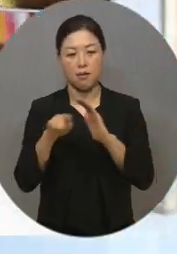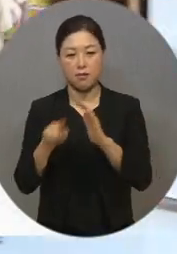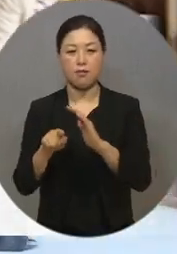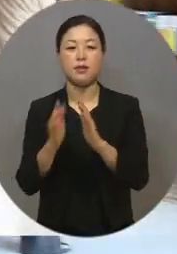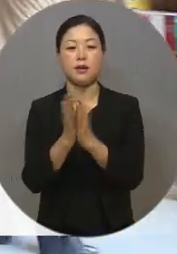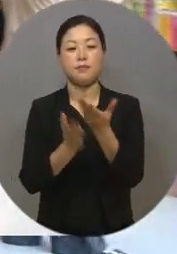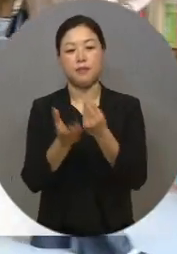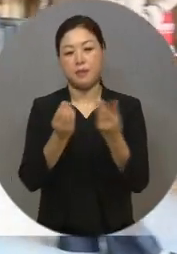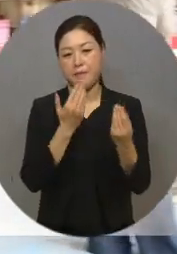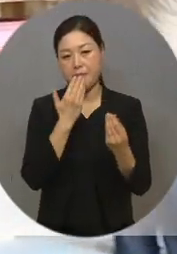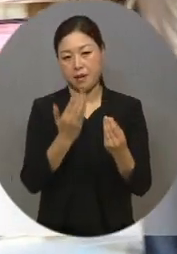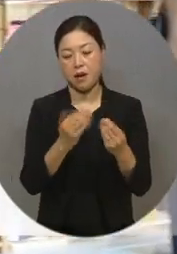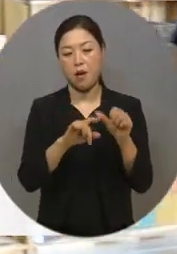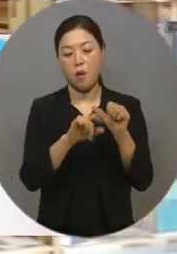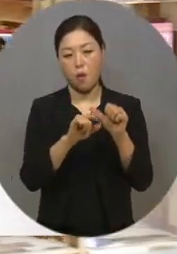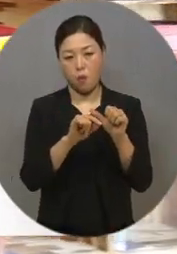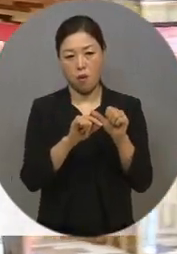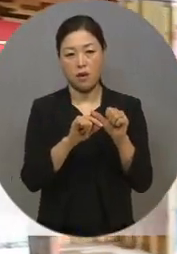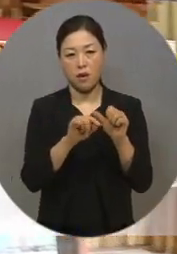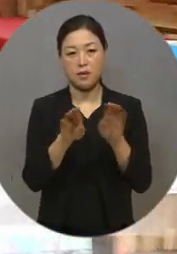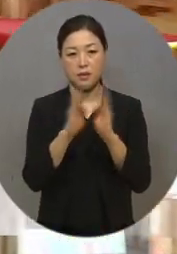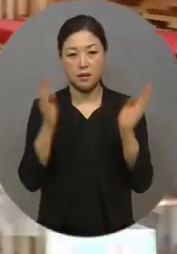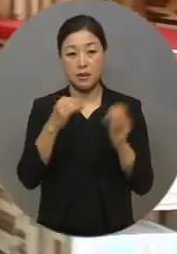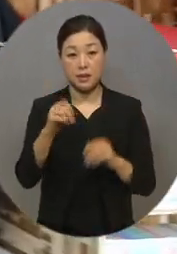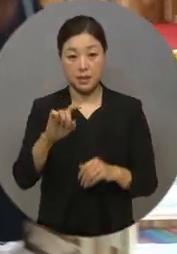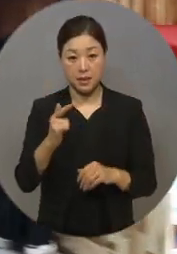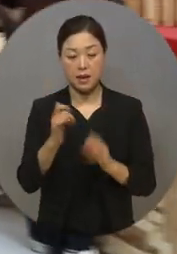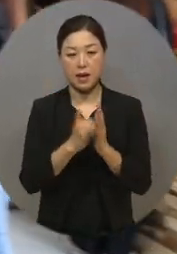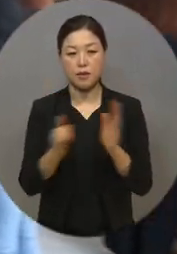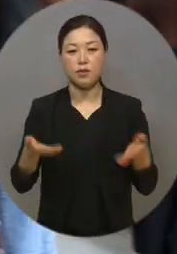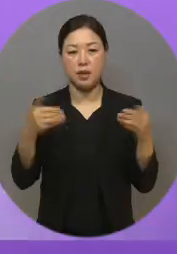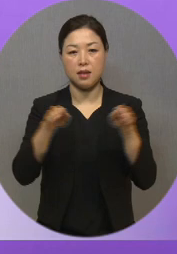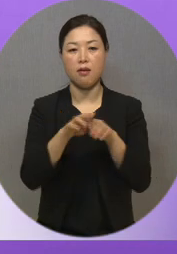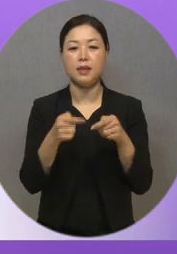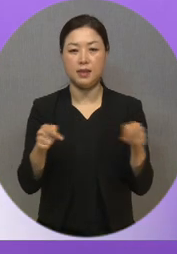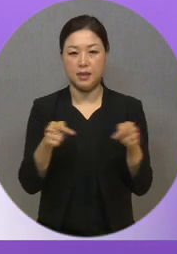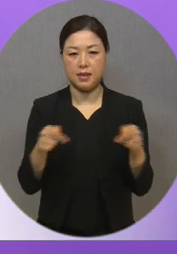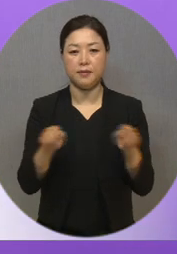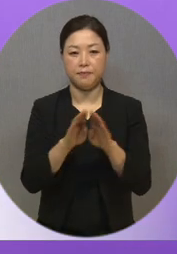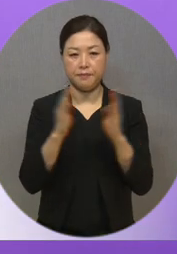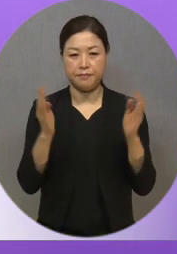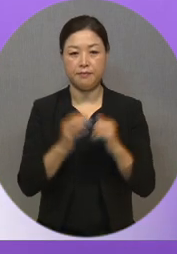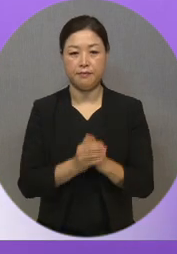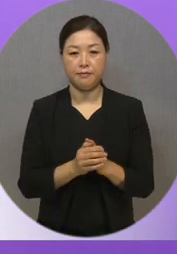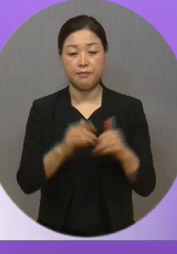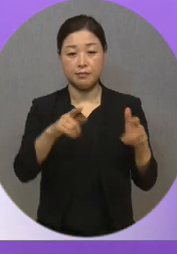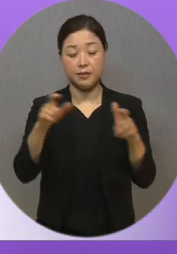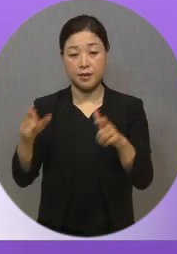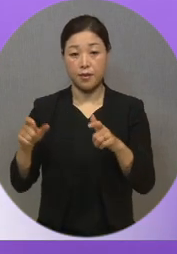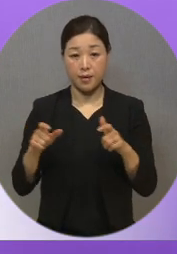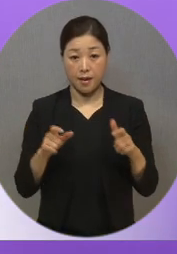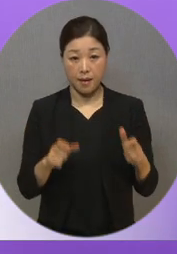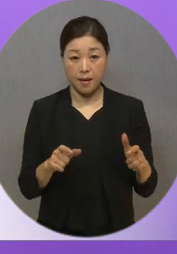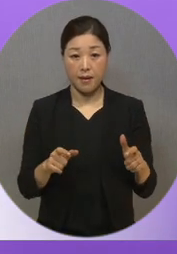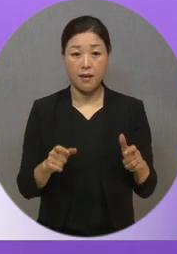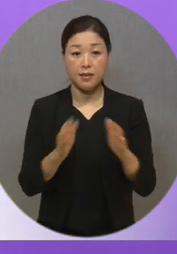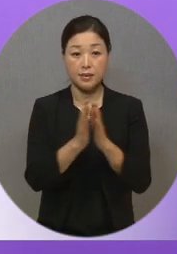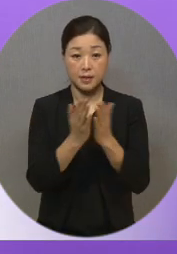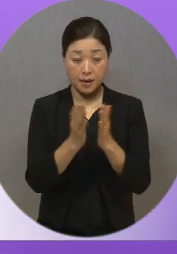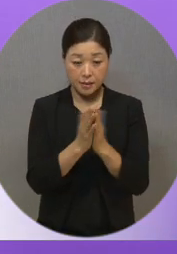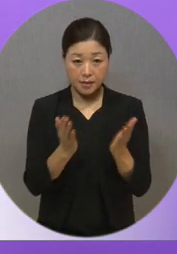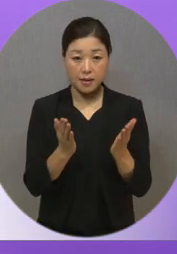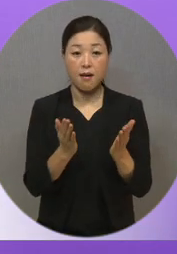개관한 신안군 가족센터 1층에 자리했습니다. 각 읍면별로 그